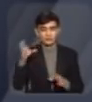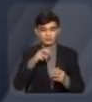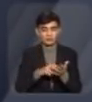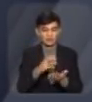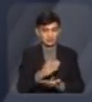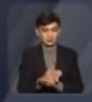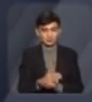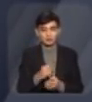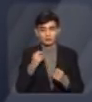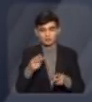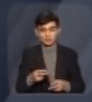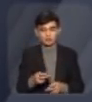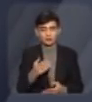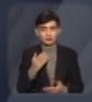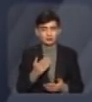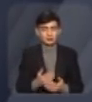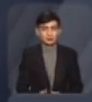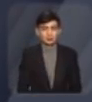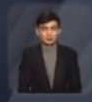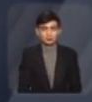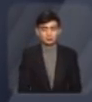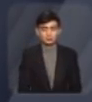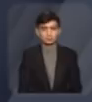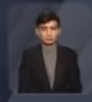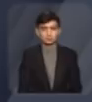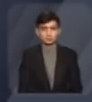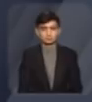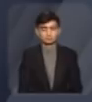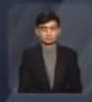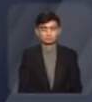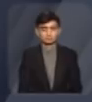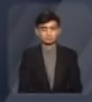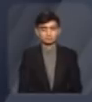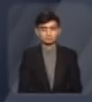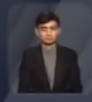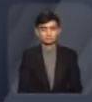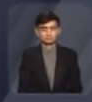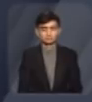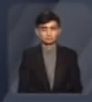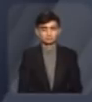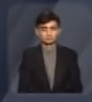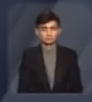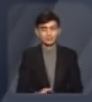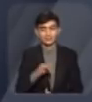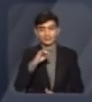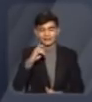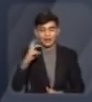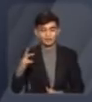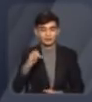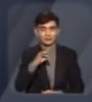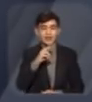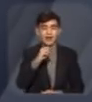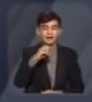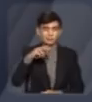ма? Егер де шындаса, ядролық бомбаны, бомбаларды қолданады. Иран мен Каспи